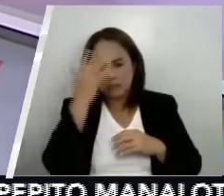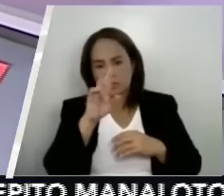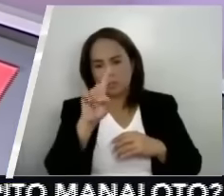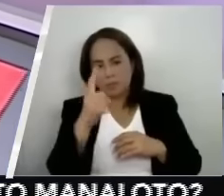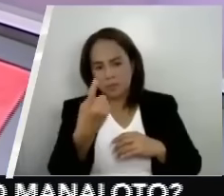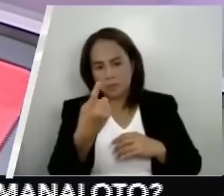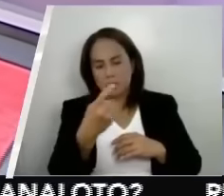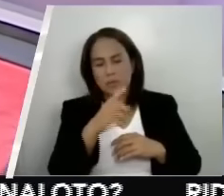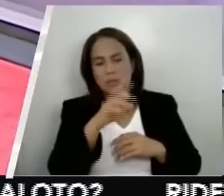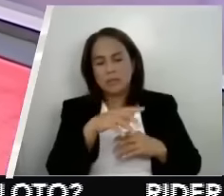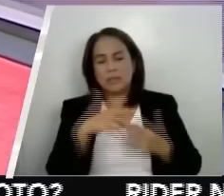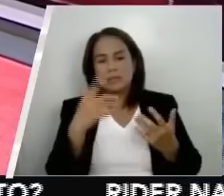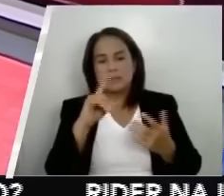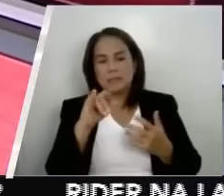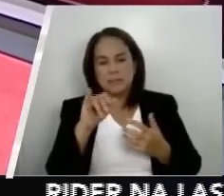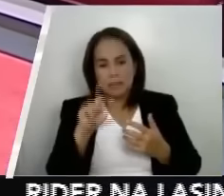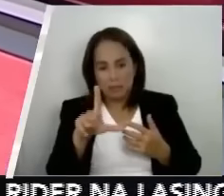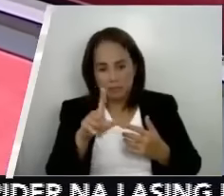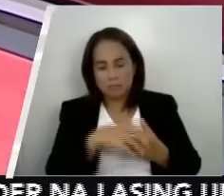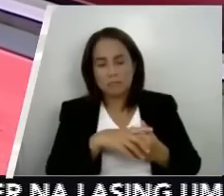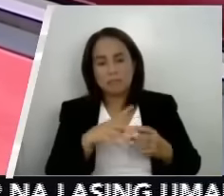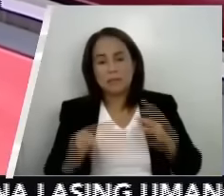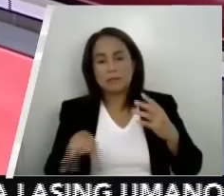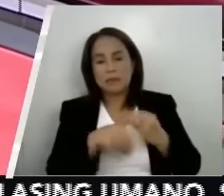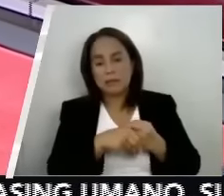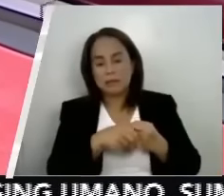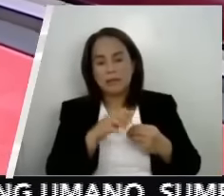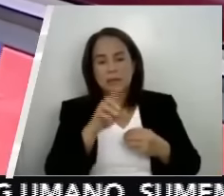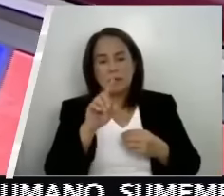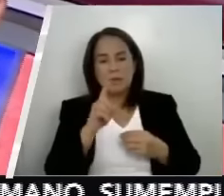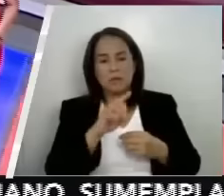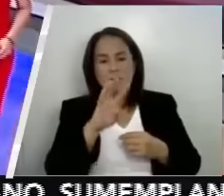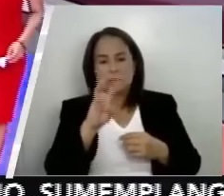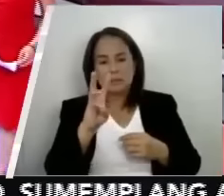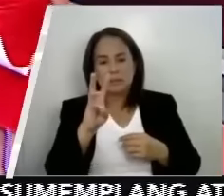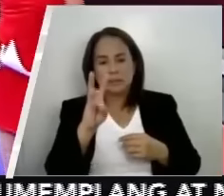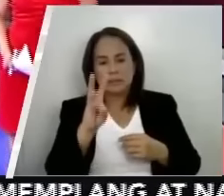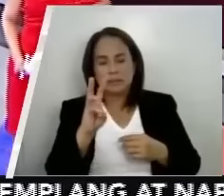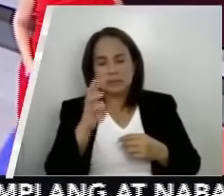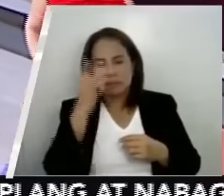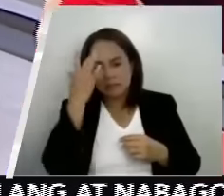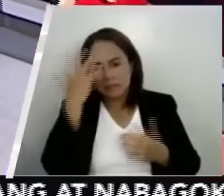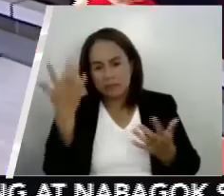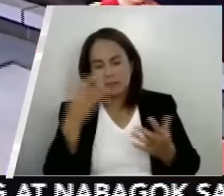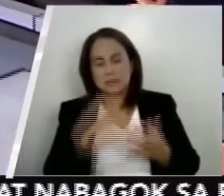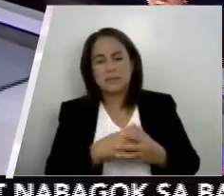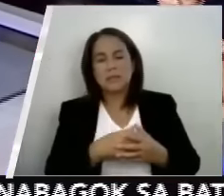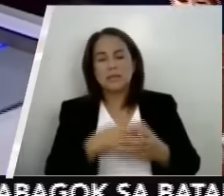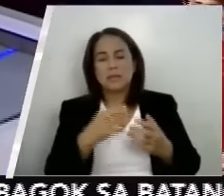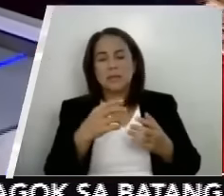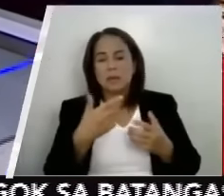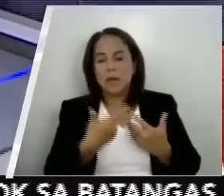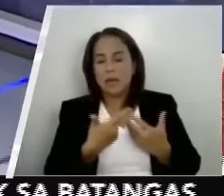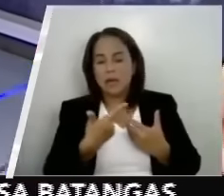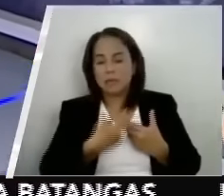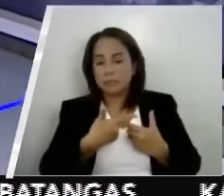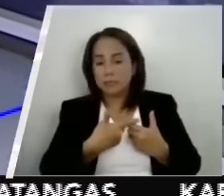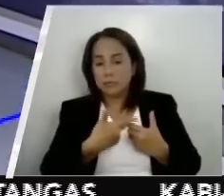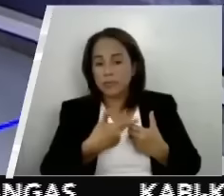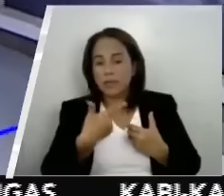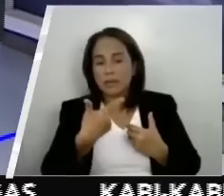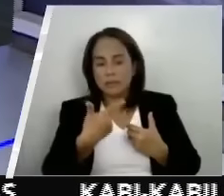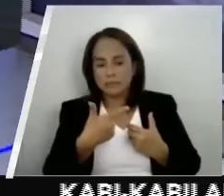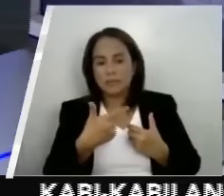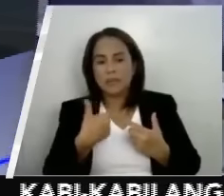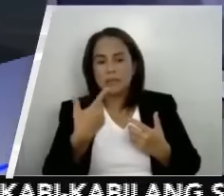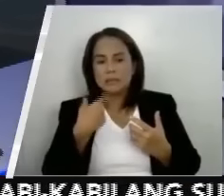kada litro ng diesel. Pero may dagdag na hanggang 60 sentimo sa kada litro ng gasolina. Nauna nang sinabi ng